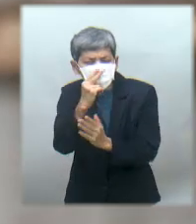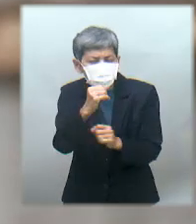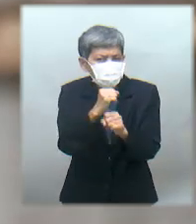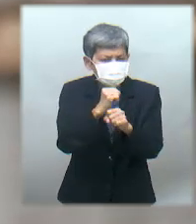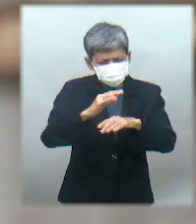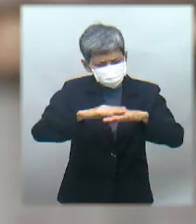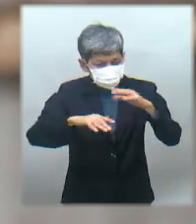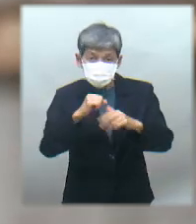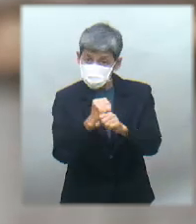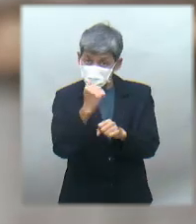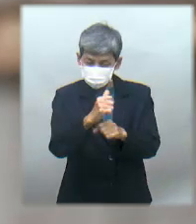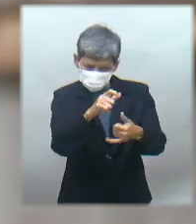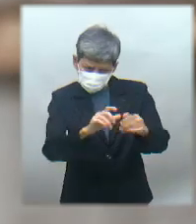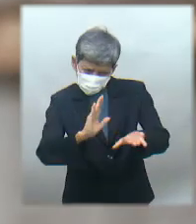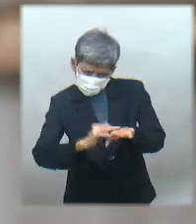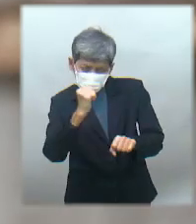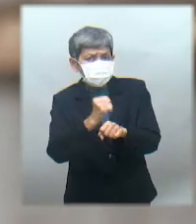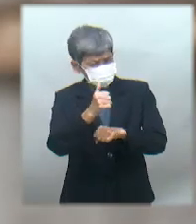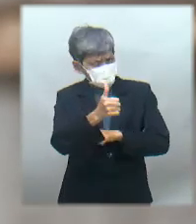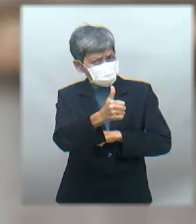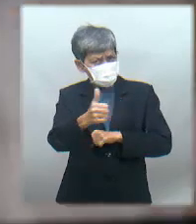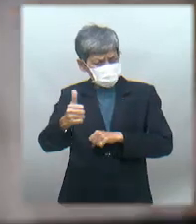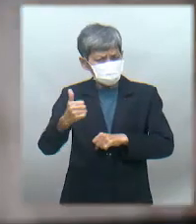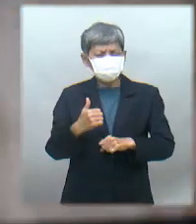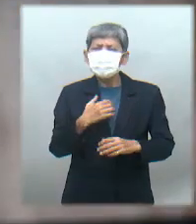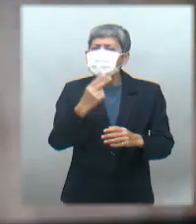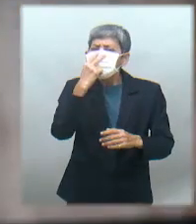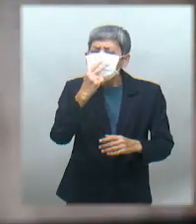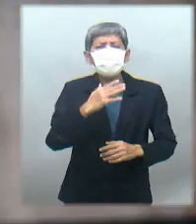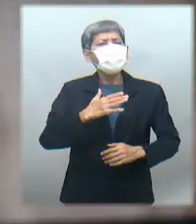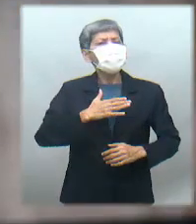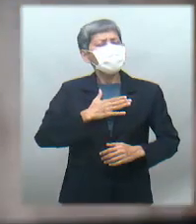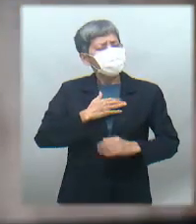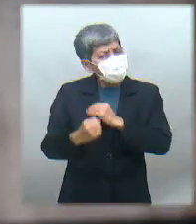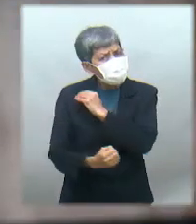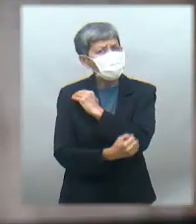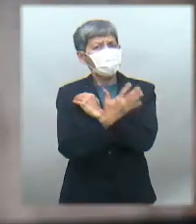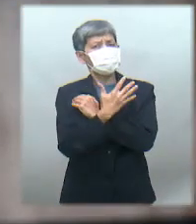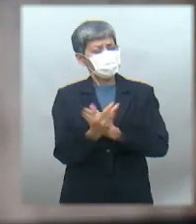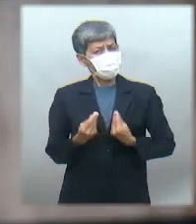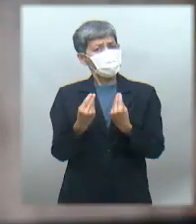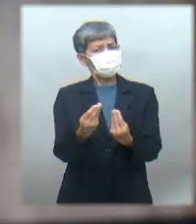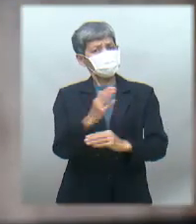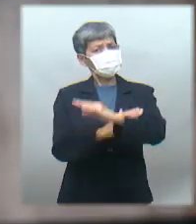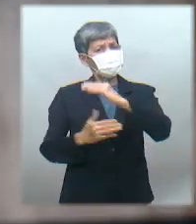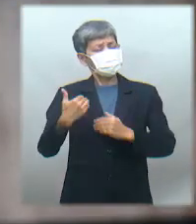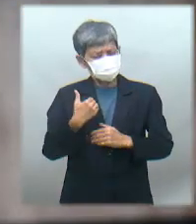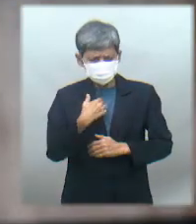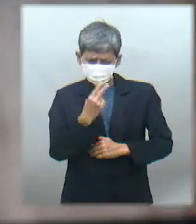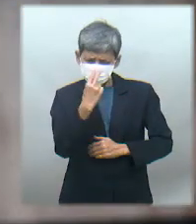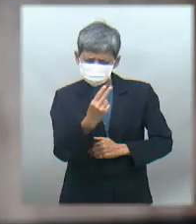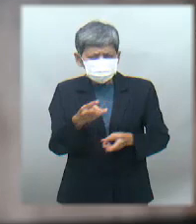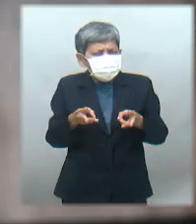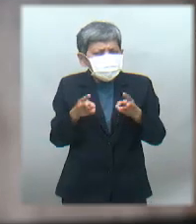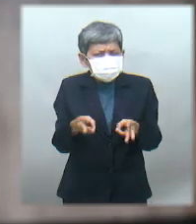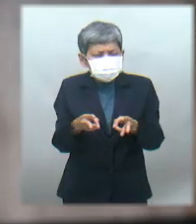ฝีมือหอตัดสนที่ฝักษะของตัวคนพิการเองมันอยู่ที่เราได้ให้โอกาสและเราได้หาช่